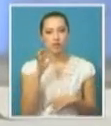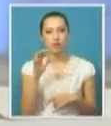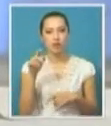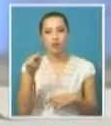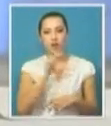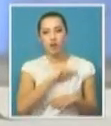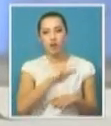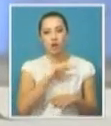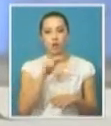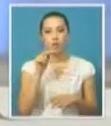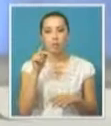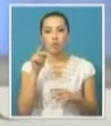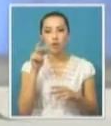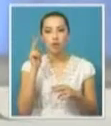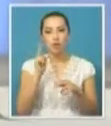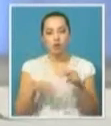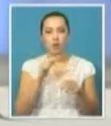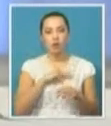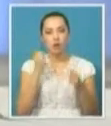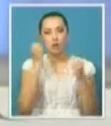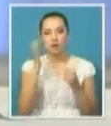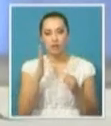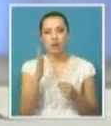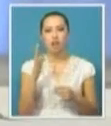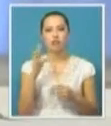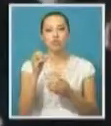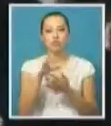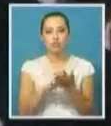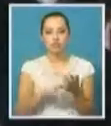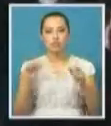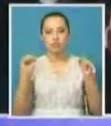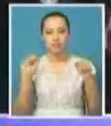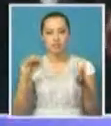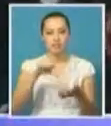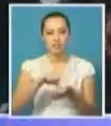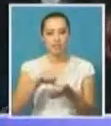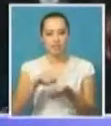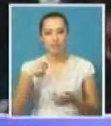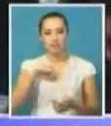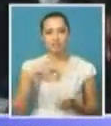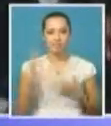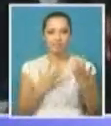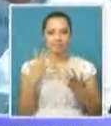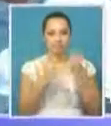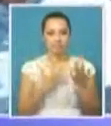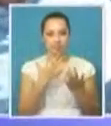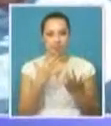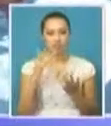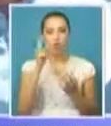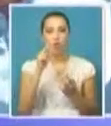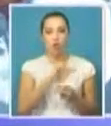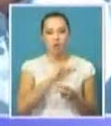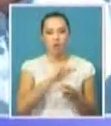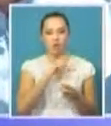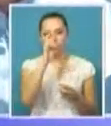жұмыспен ғана шектелмей, салауатты өмір салтын ұстануға шақыру. Күнге созылған турнирге шақырдың барлық мекеме қызметкерлері қатысты. Алдымен